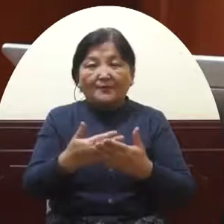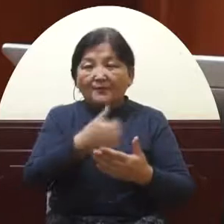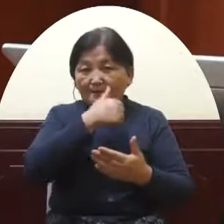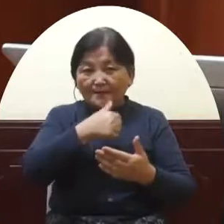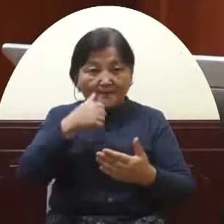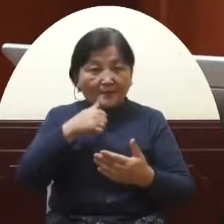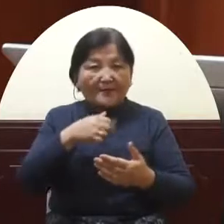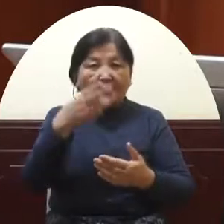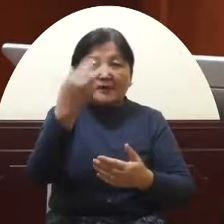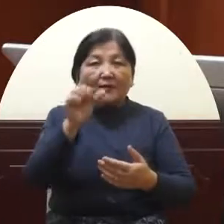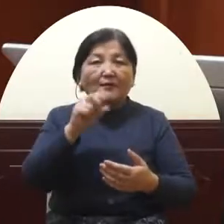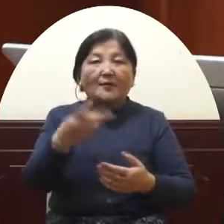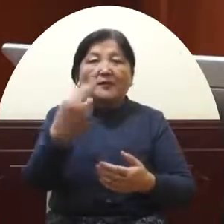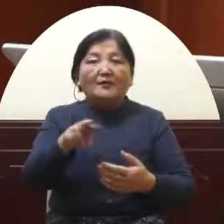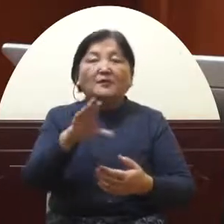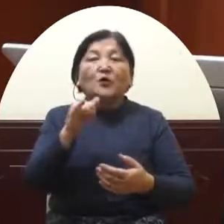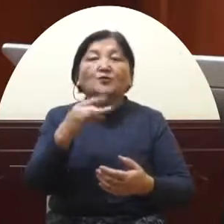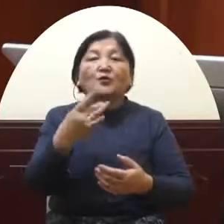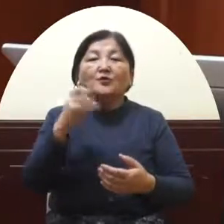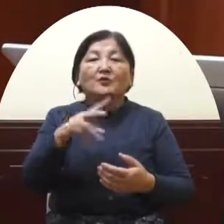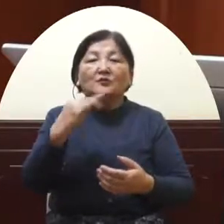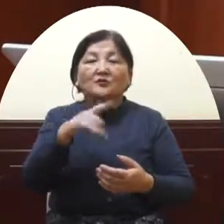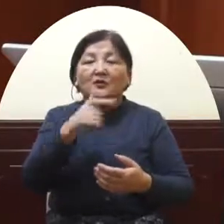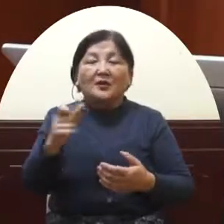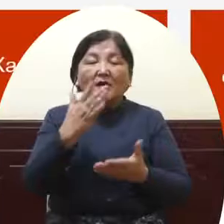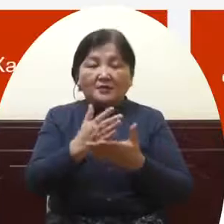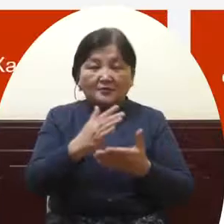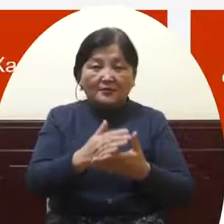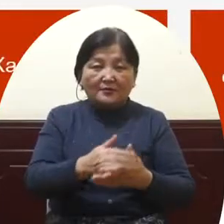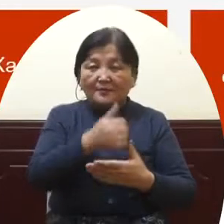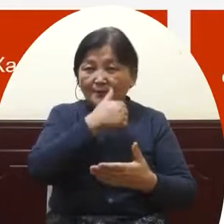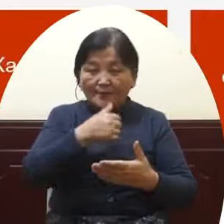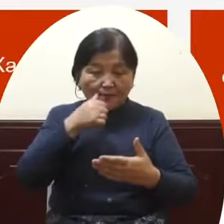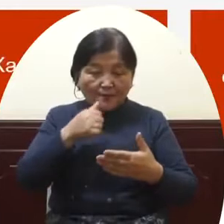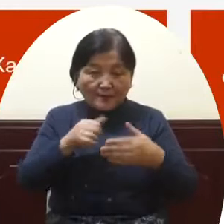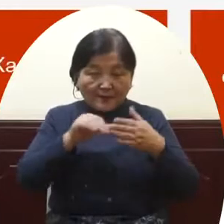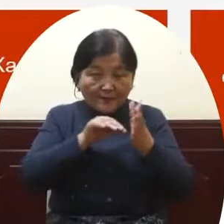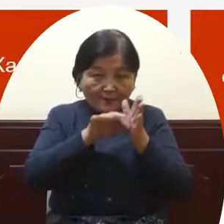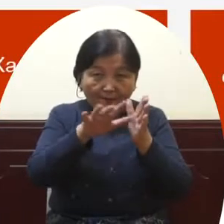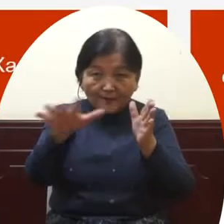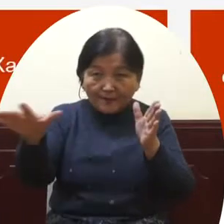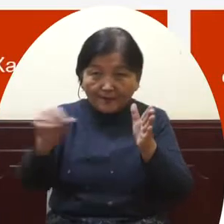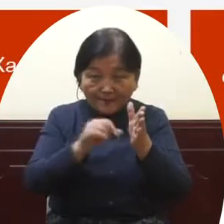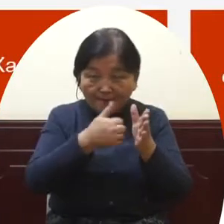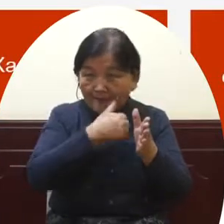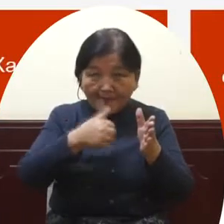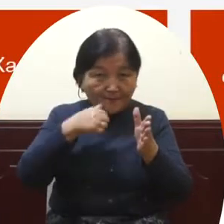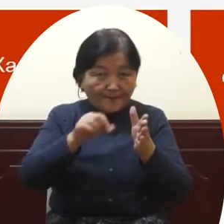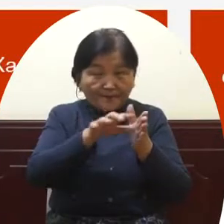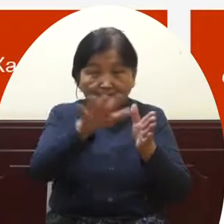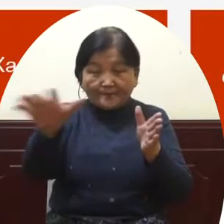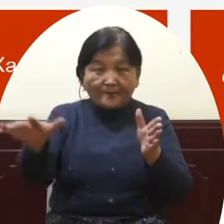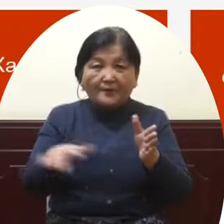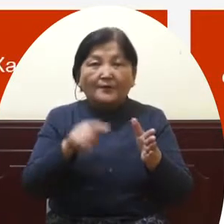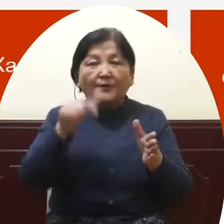сурталчилгаа. Хэдийгээр бид нар өнгөрсөн хугацаанд сонгуулийн үеэр сурталчилгааг хянах цагийг зааж өгсөн